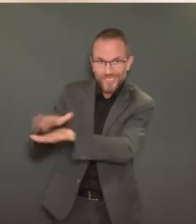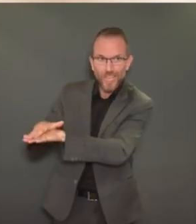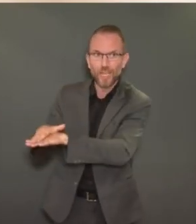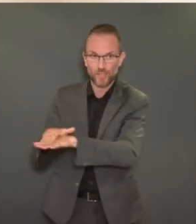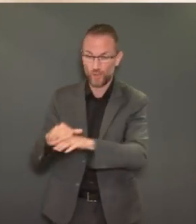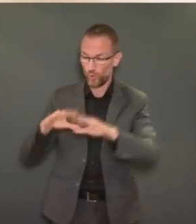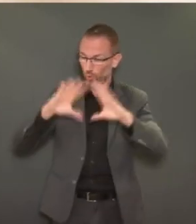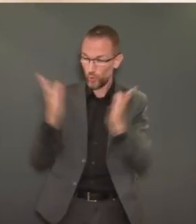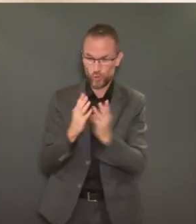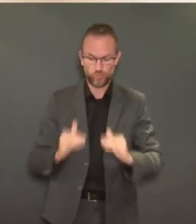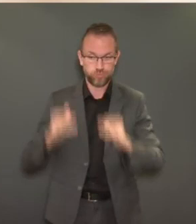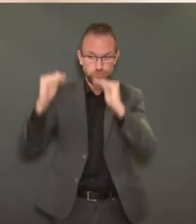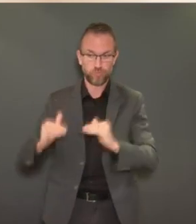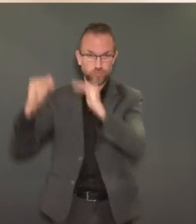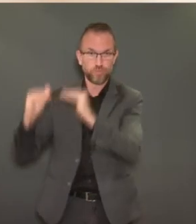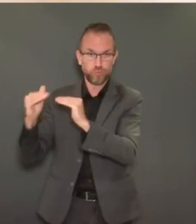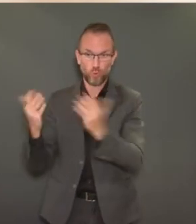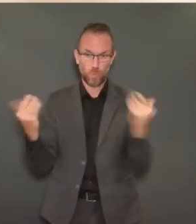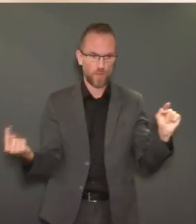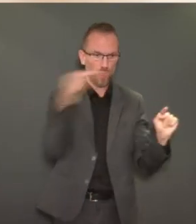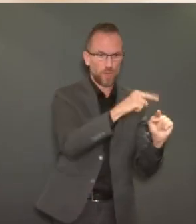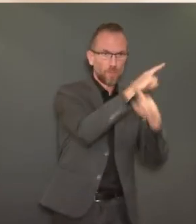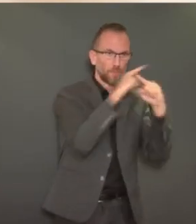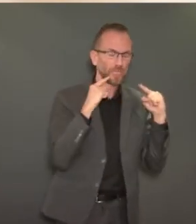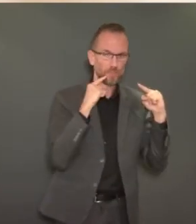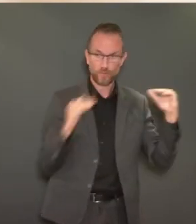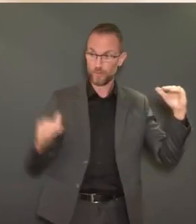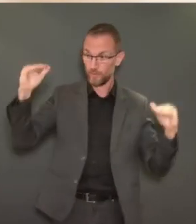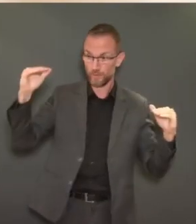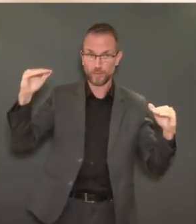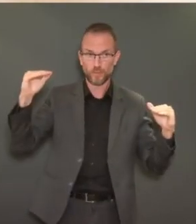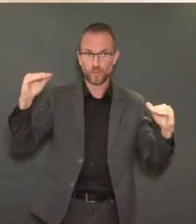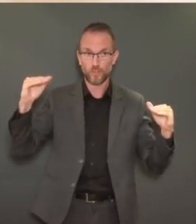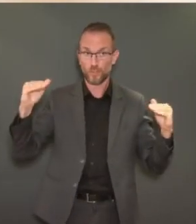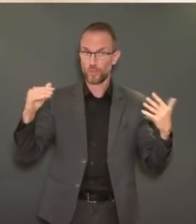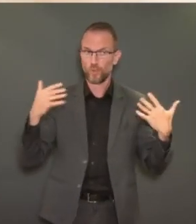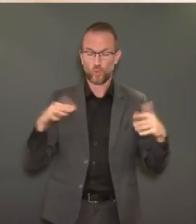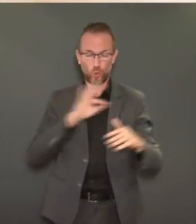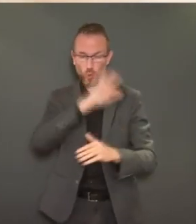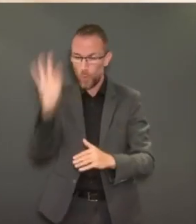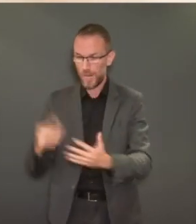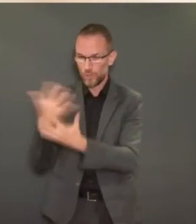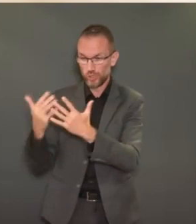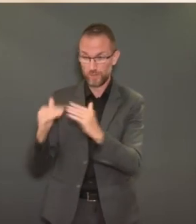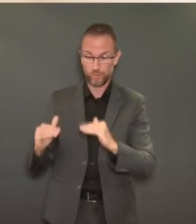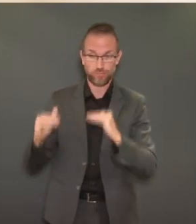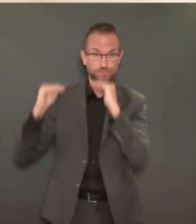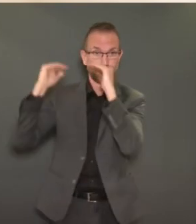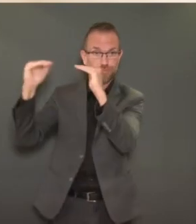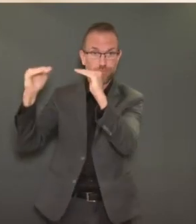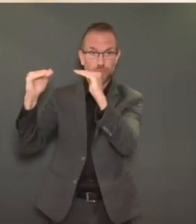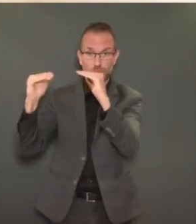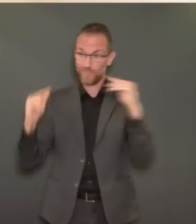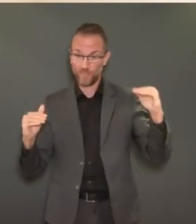des chiffres que nous avons vus en mars et avril et souvent les chiffres sont 2 fois supérieurs.